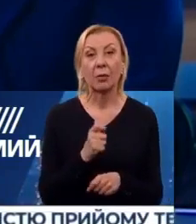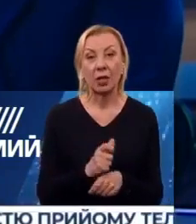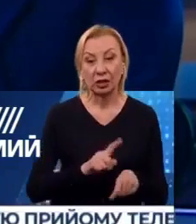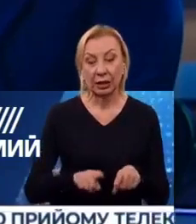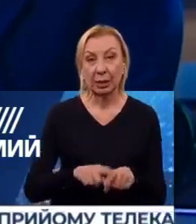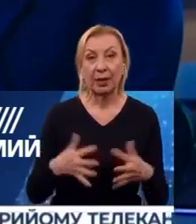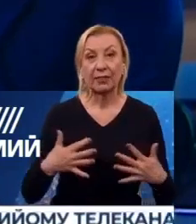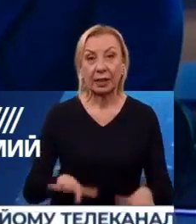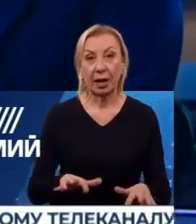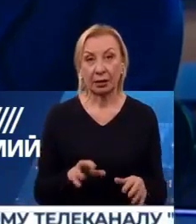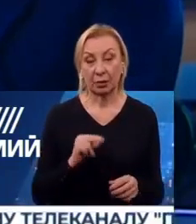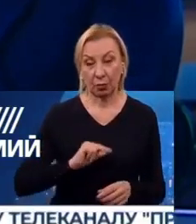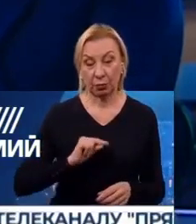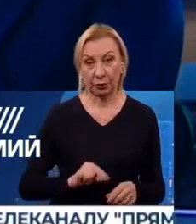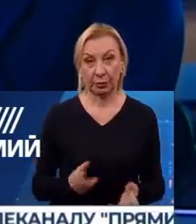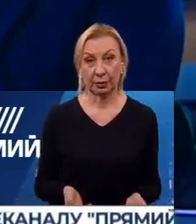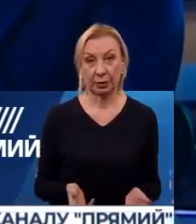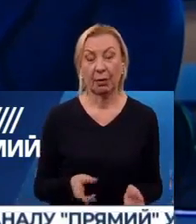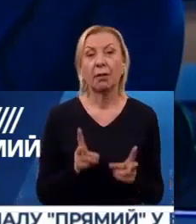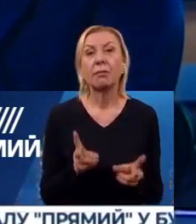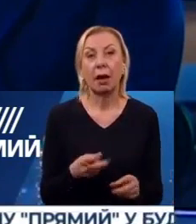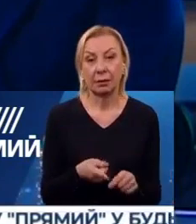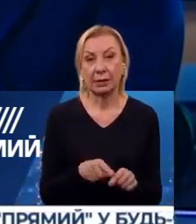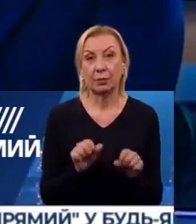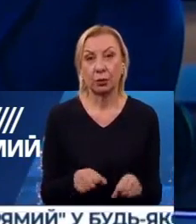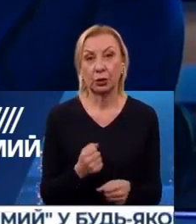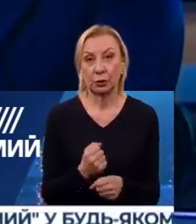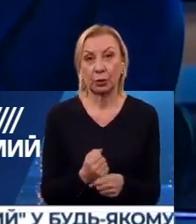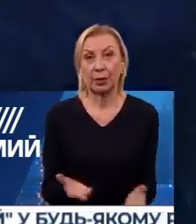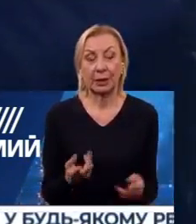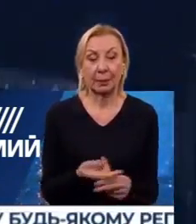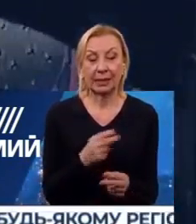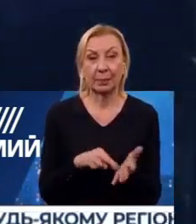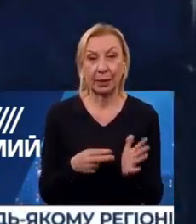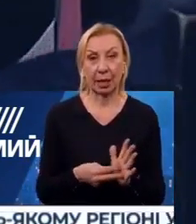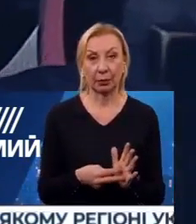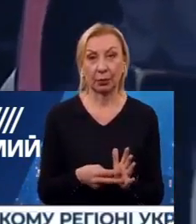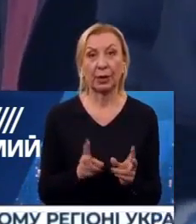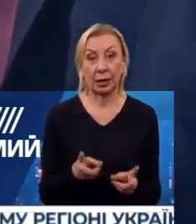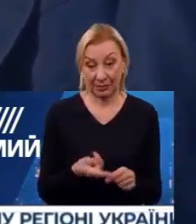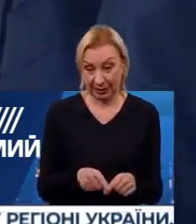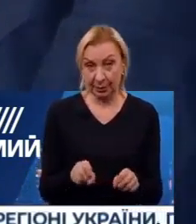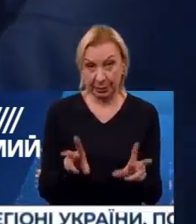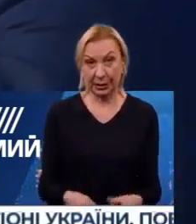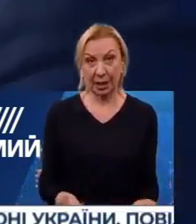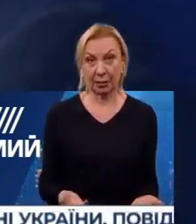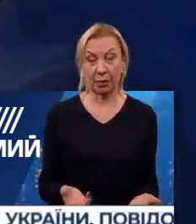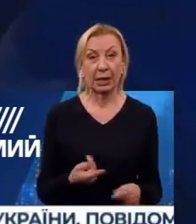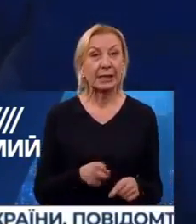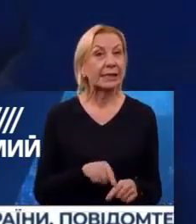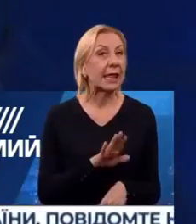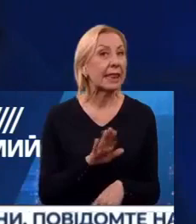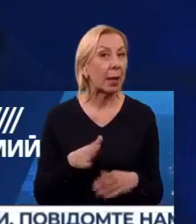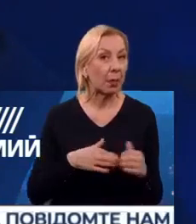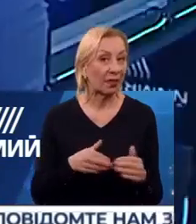втрати робочих місць. Скажіть мені, будь ласка, як це можна зробити без плану? Як це можна зробити, якщо не спеціально? Це не